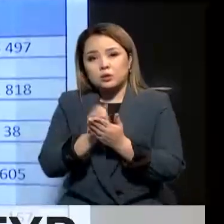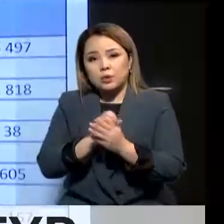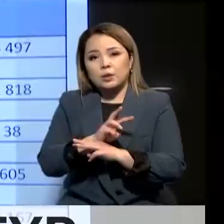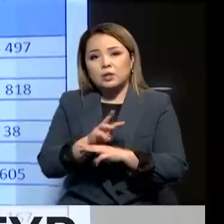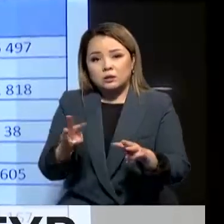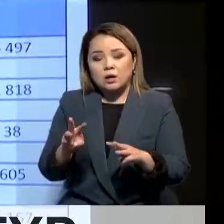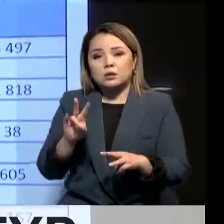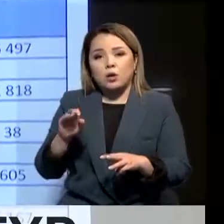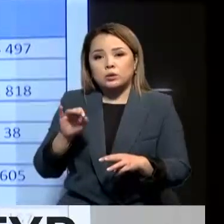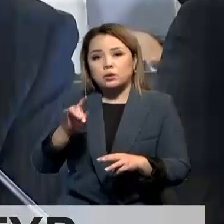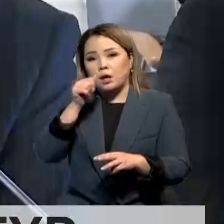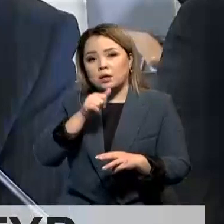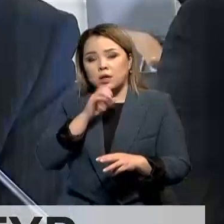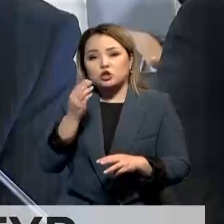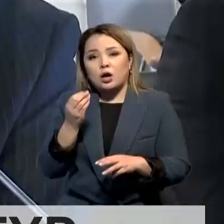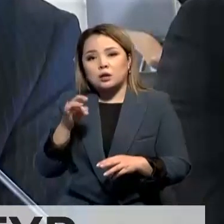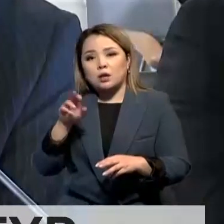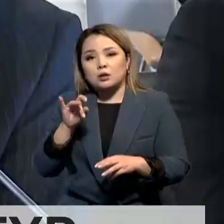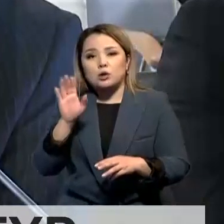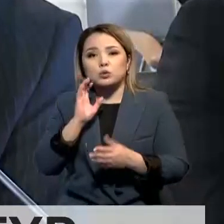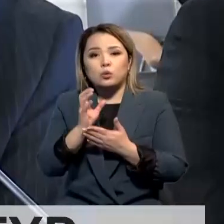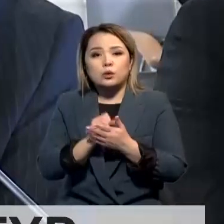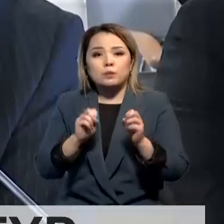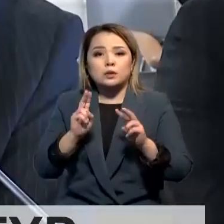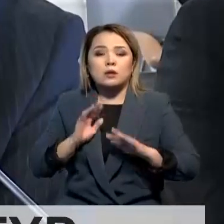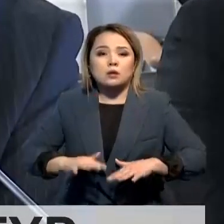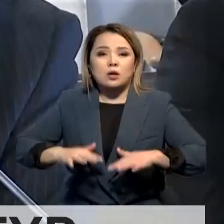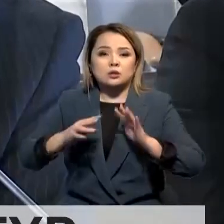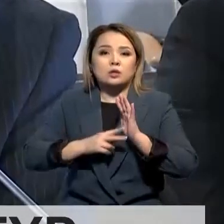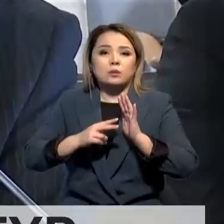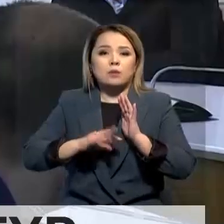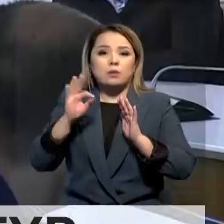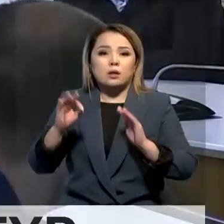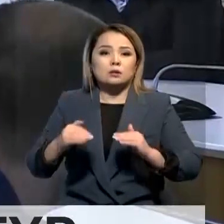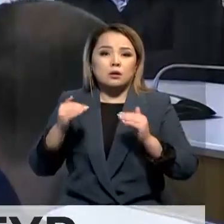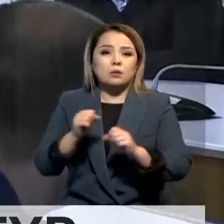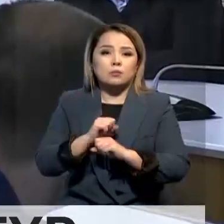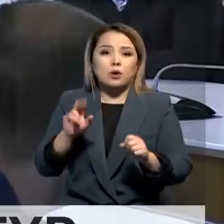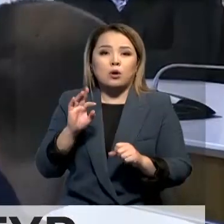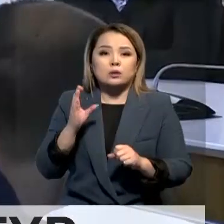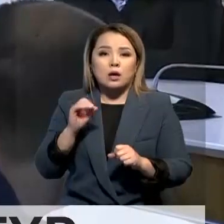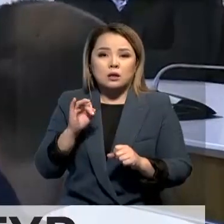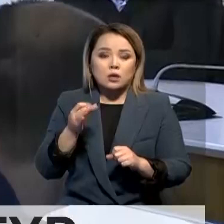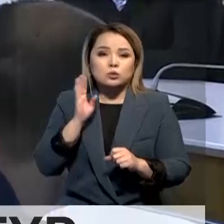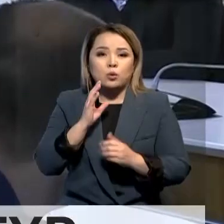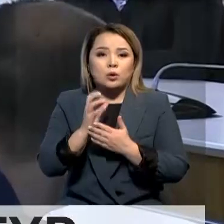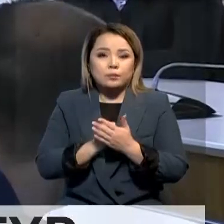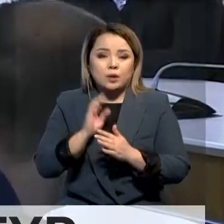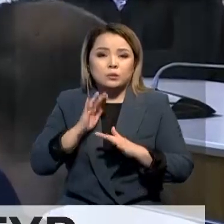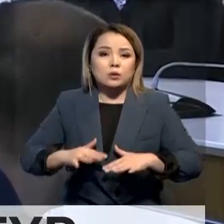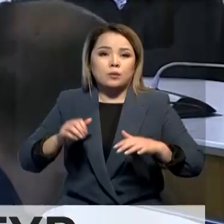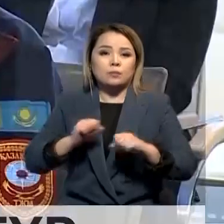министрлігіне наурыз айына дейін Шардара су қоймасының толуын 70%-дан асырмау және Көксарай су қоймасына су толтырмау